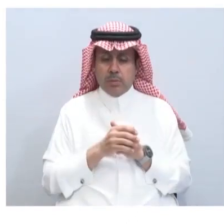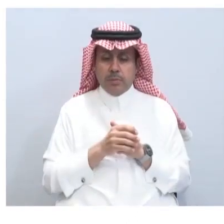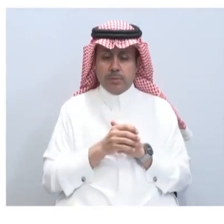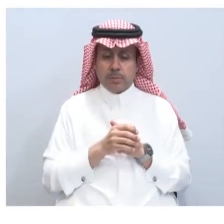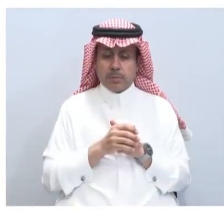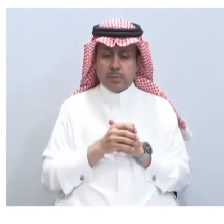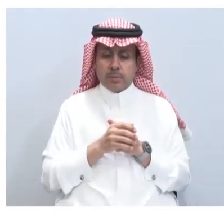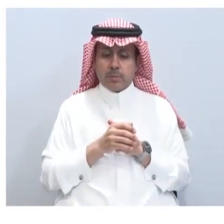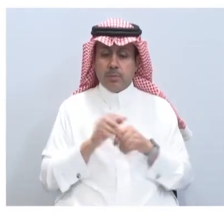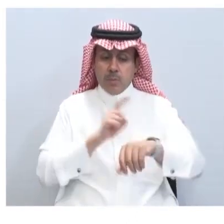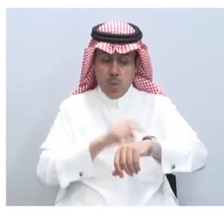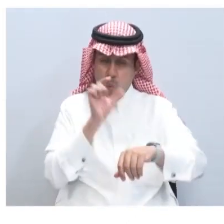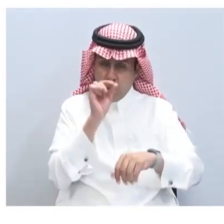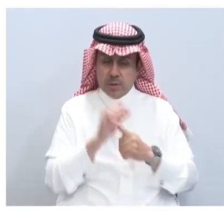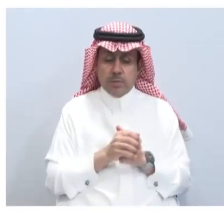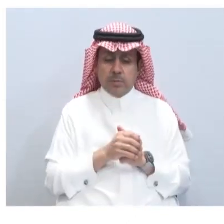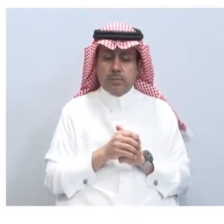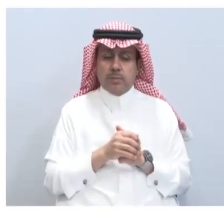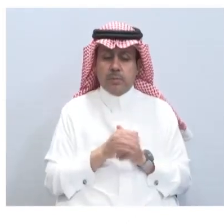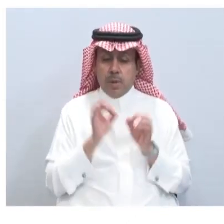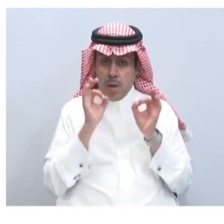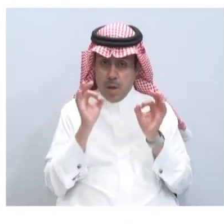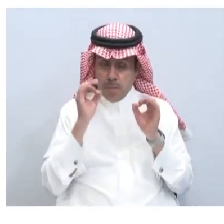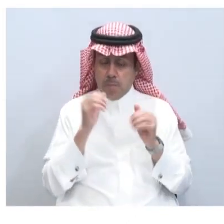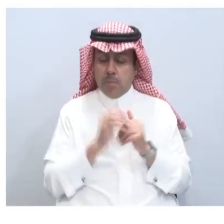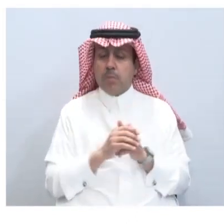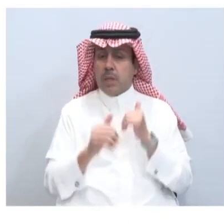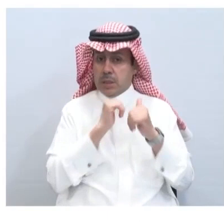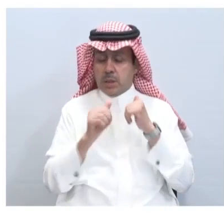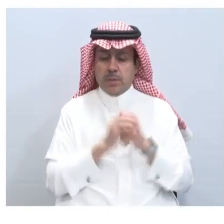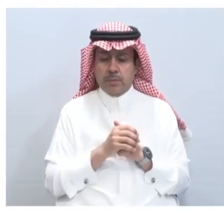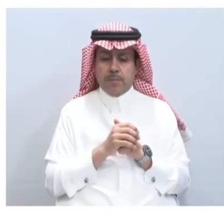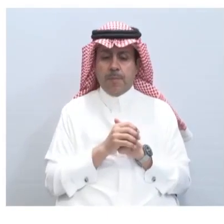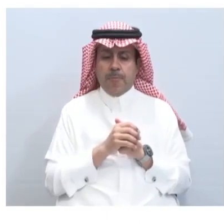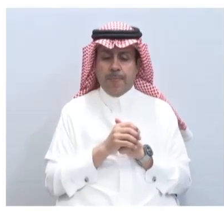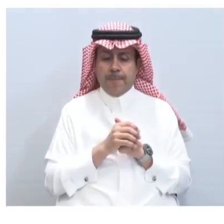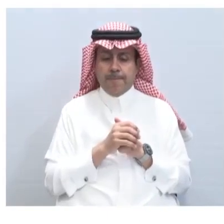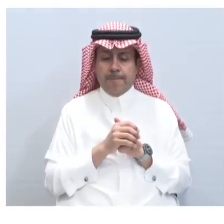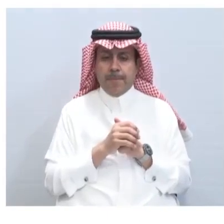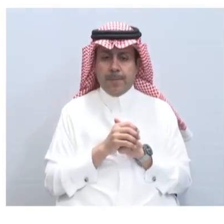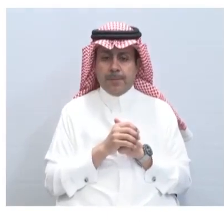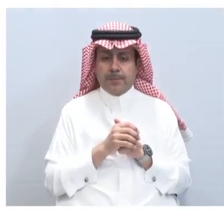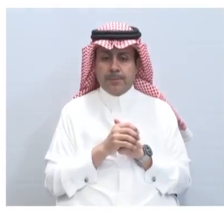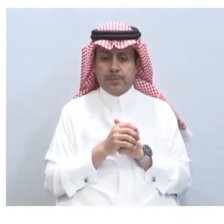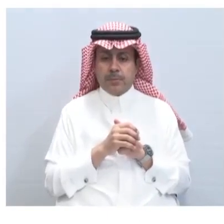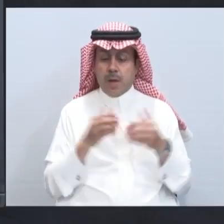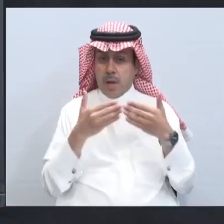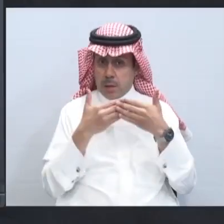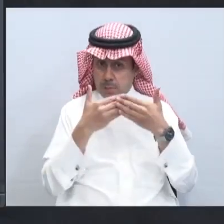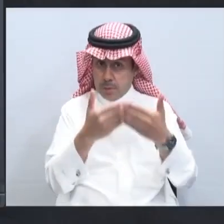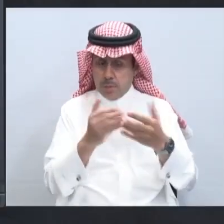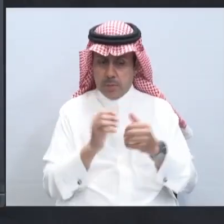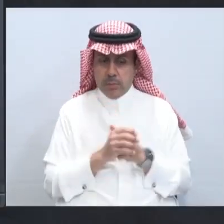في اسرع وقت ومن اهم تلك الاساليب نذكرها لكن هنالك اذا يعني قدمت لنا